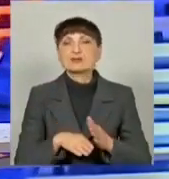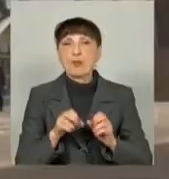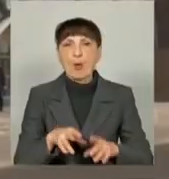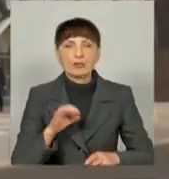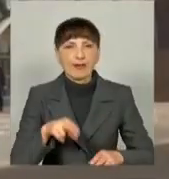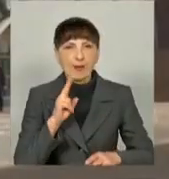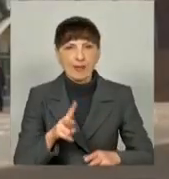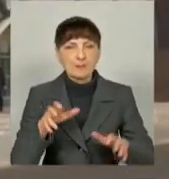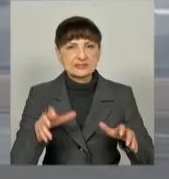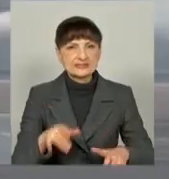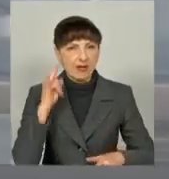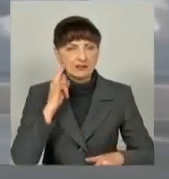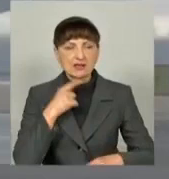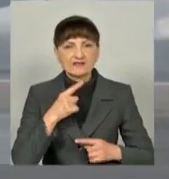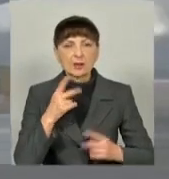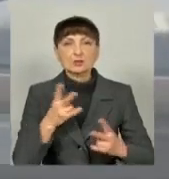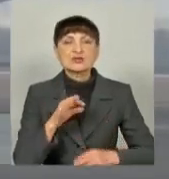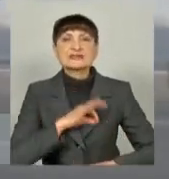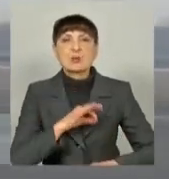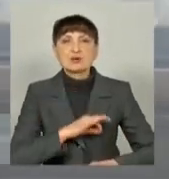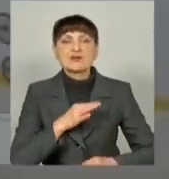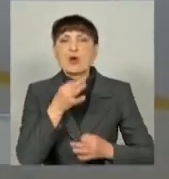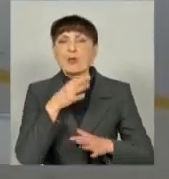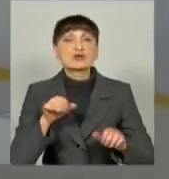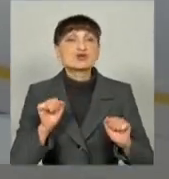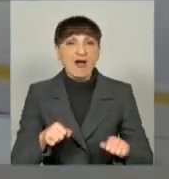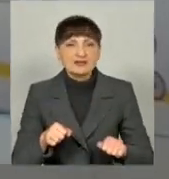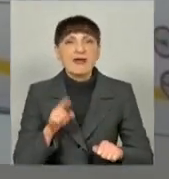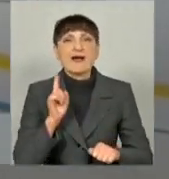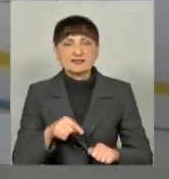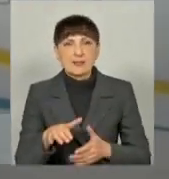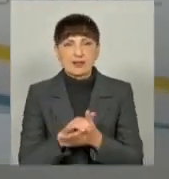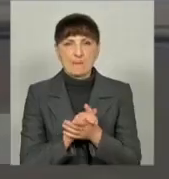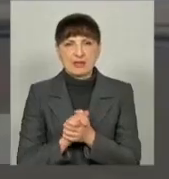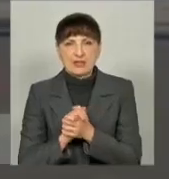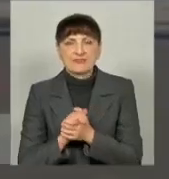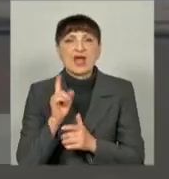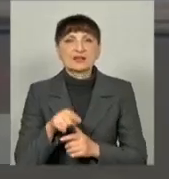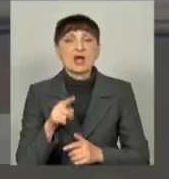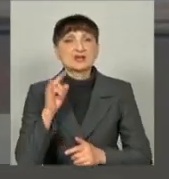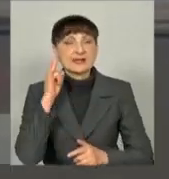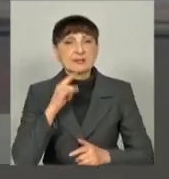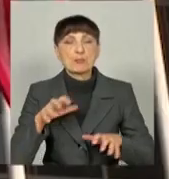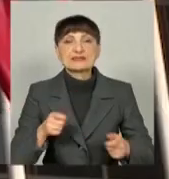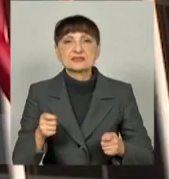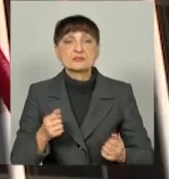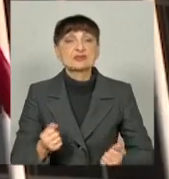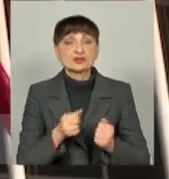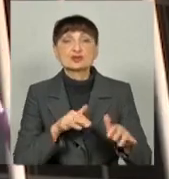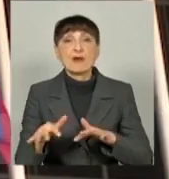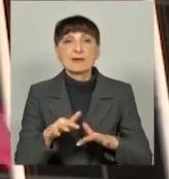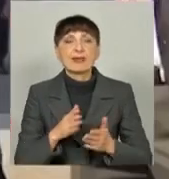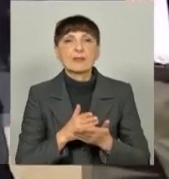президент Казахстана отметил что нужно использовать любой шанс хотя бы для перемирия также он поддержал шаги направленные на